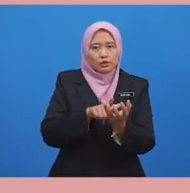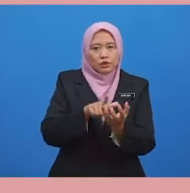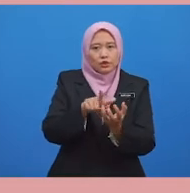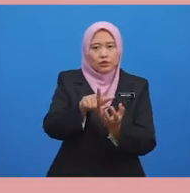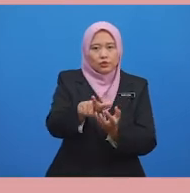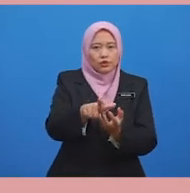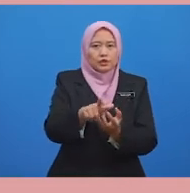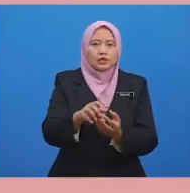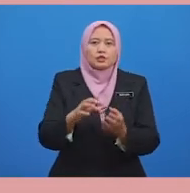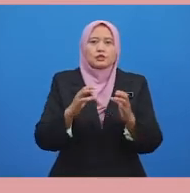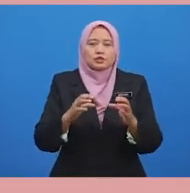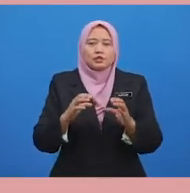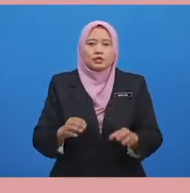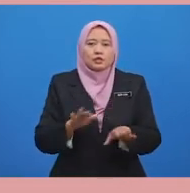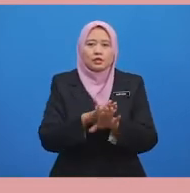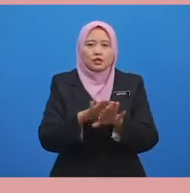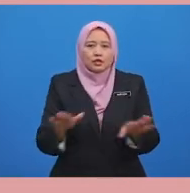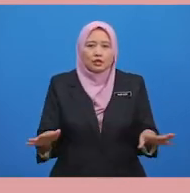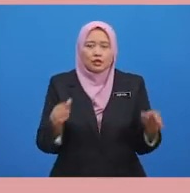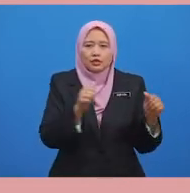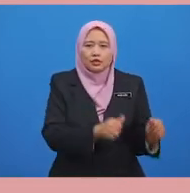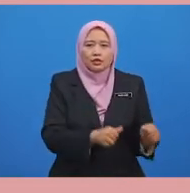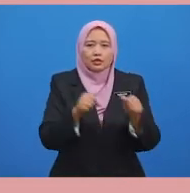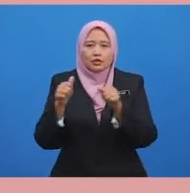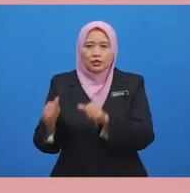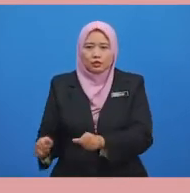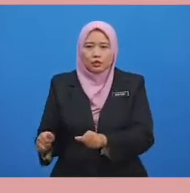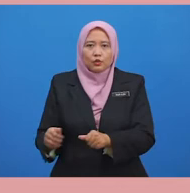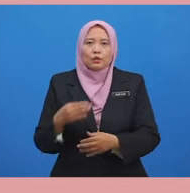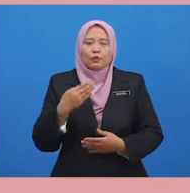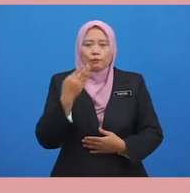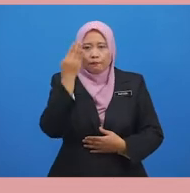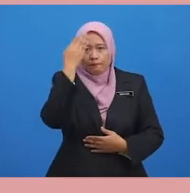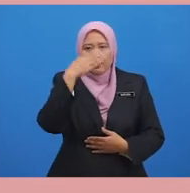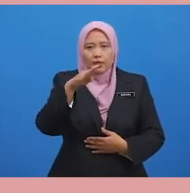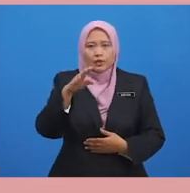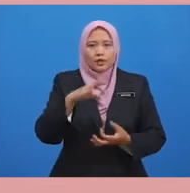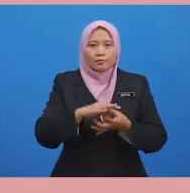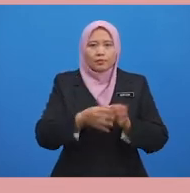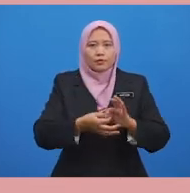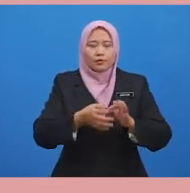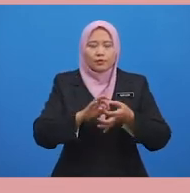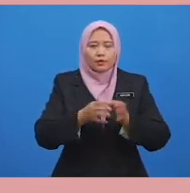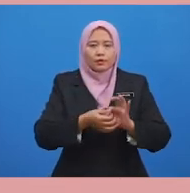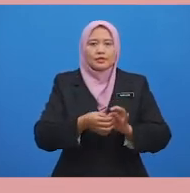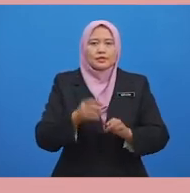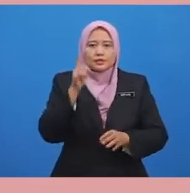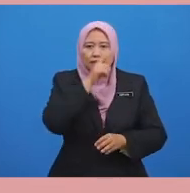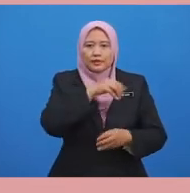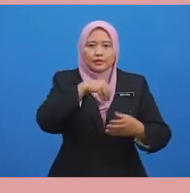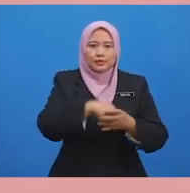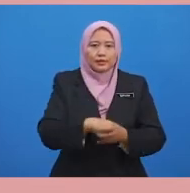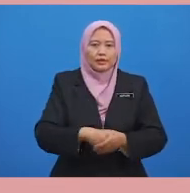Apakah kesan pelupusan secara tidak teratur bagi polimer sintetik